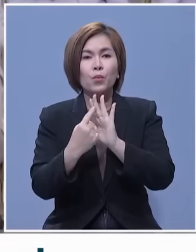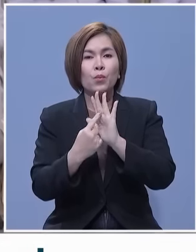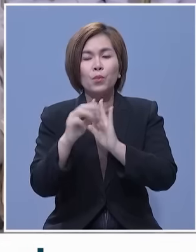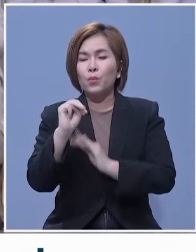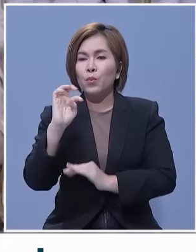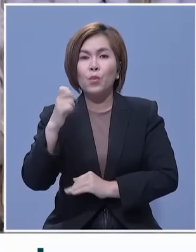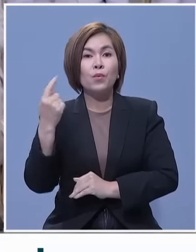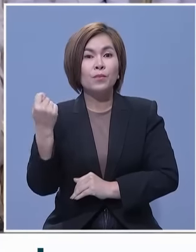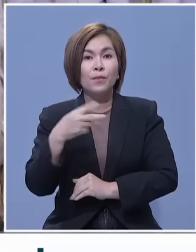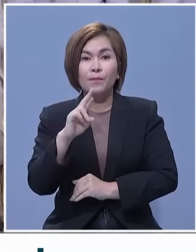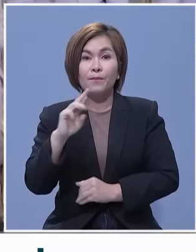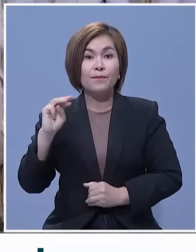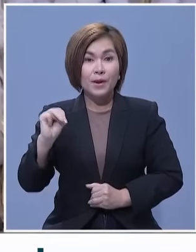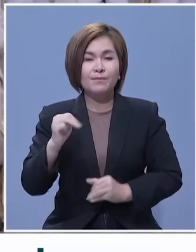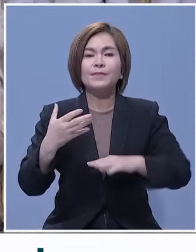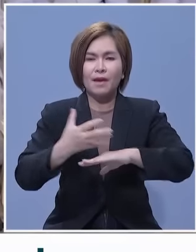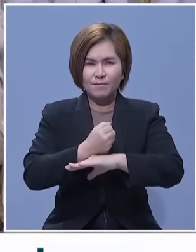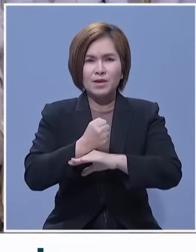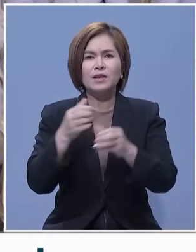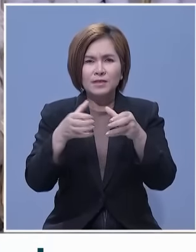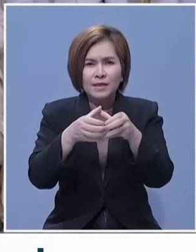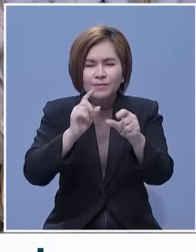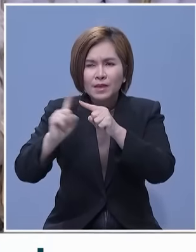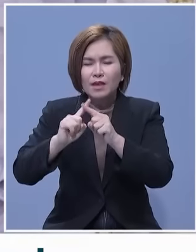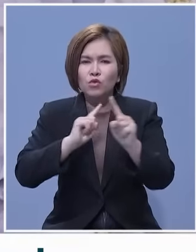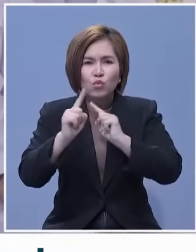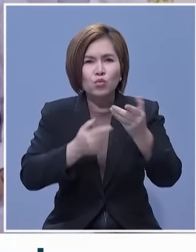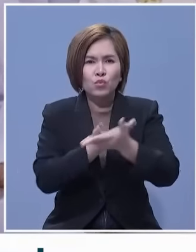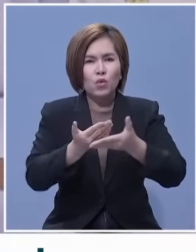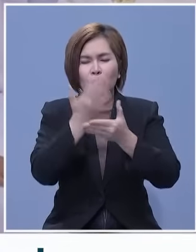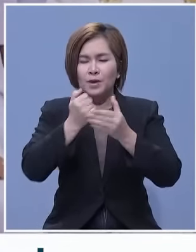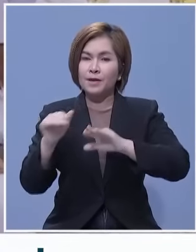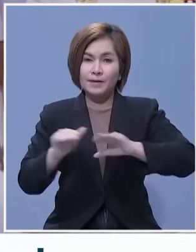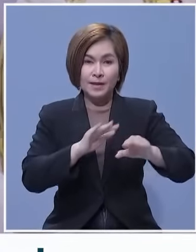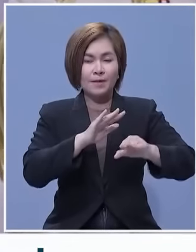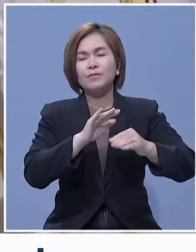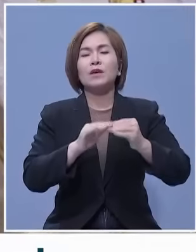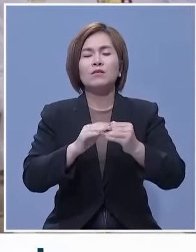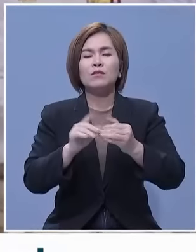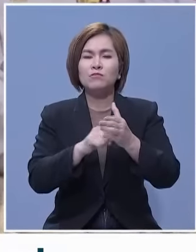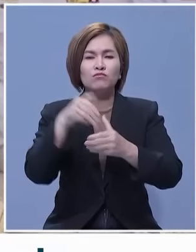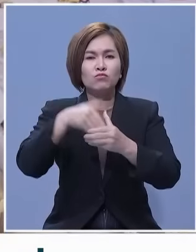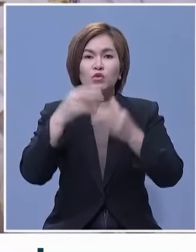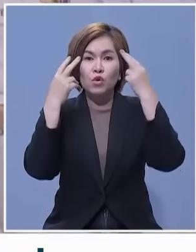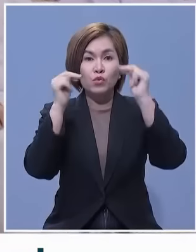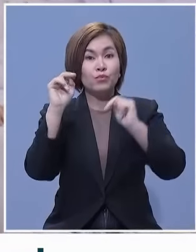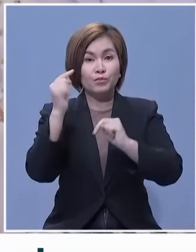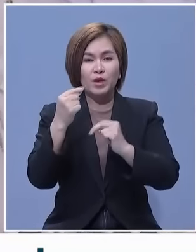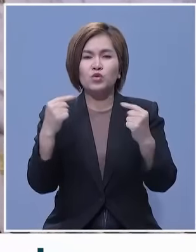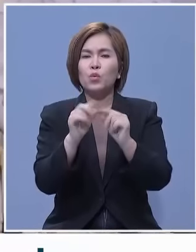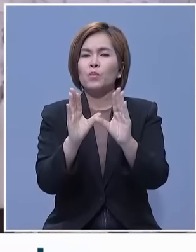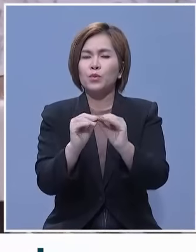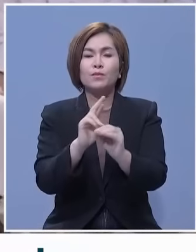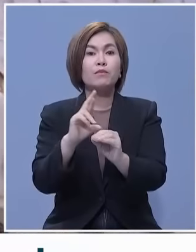รีบมีการหารือกันระหว่างพรรคการเมืองทั้งหลายเพื่อเตรียมการจะมีการเลือกนายกคนใหม่ในที่ประชุมสภาโดยการเลือก